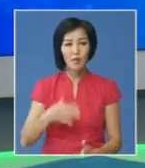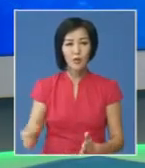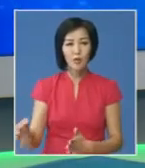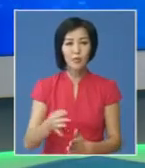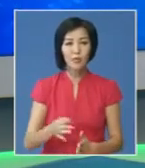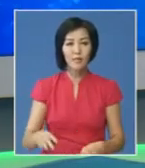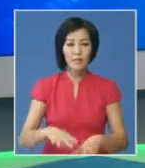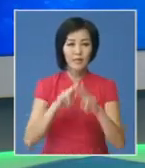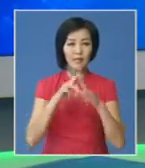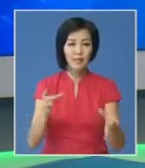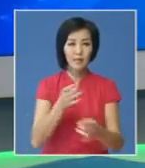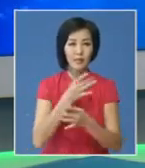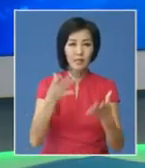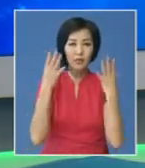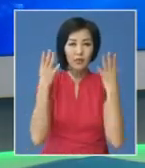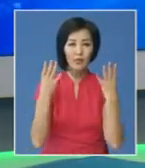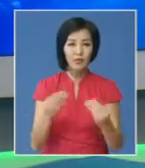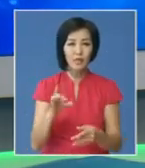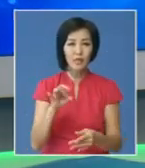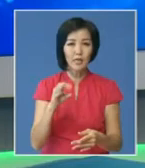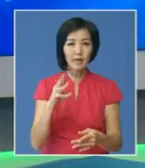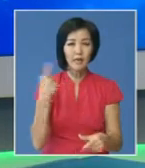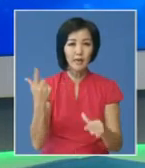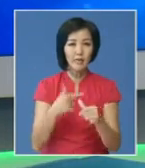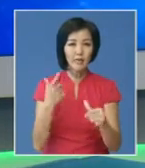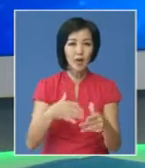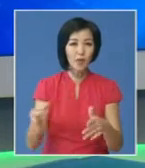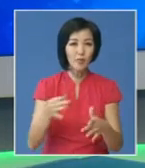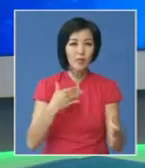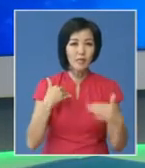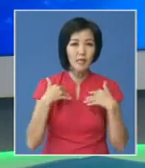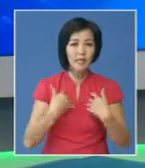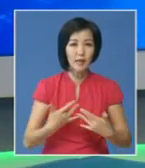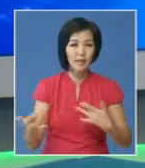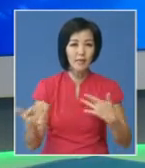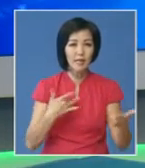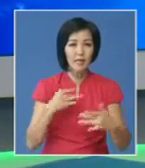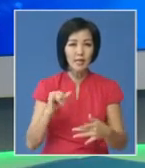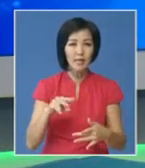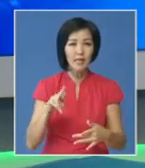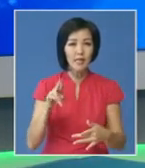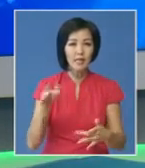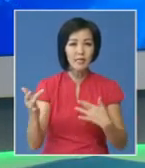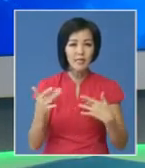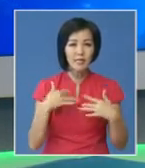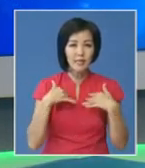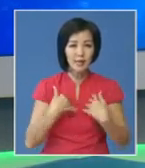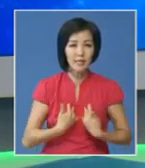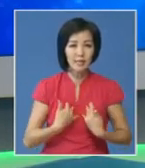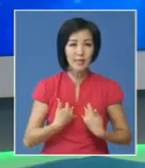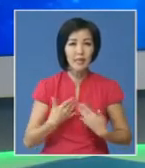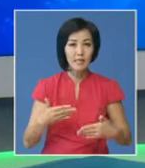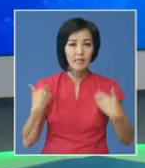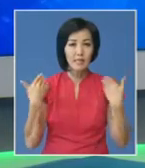Алматы облысының Астанадағы мәдени күндеріне орай Бекен Римов атындағы облыстық драма театры «Ілияс» драмасын сахналады. Бұл қойылым